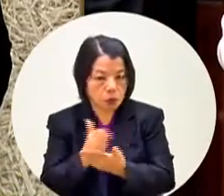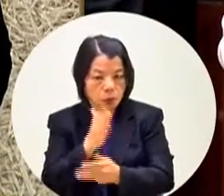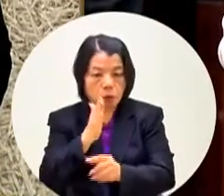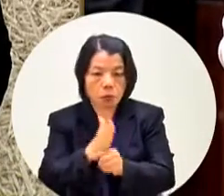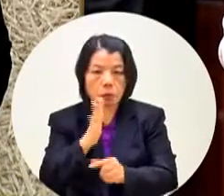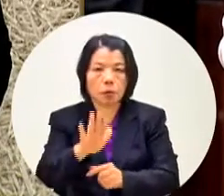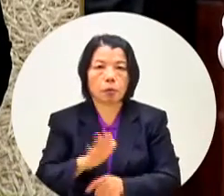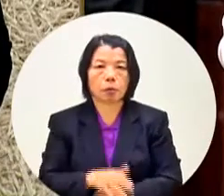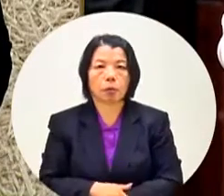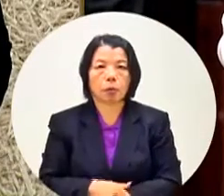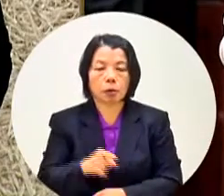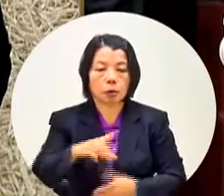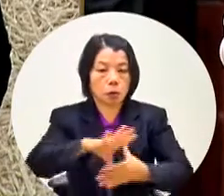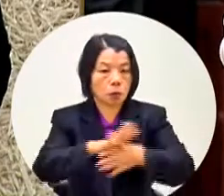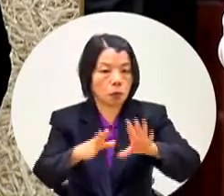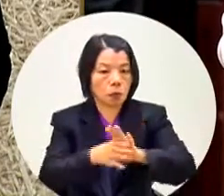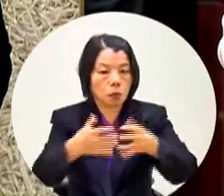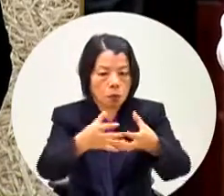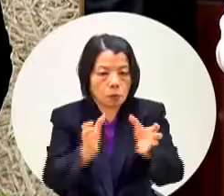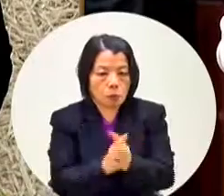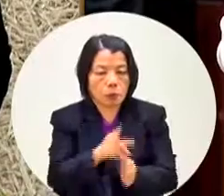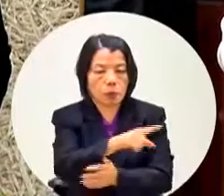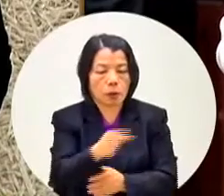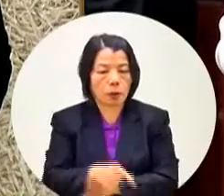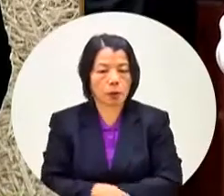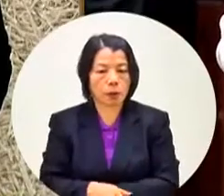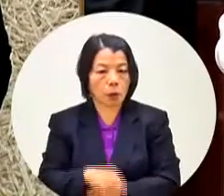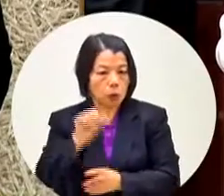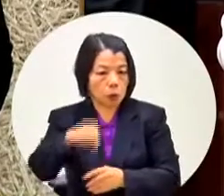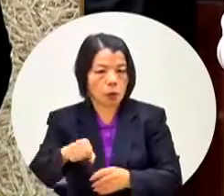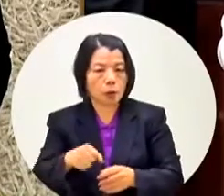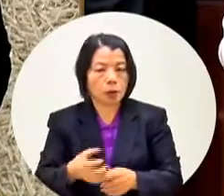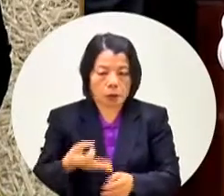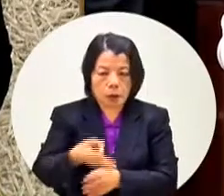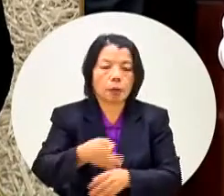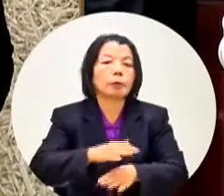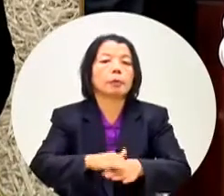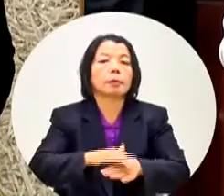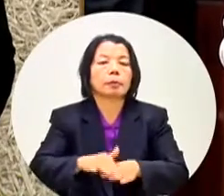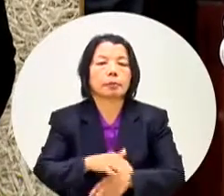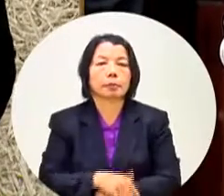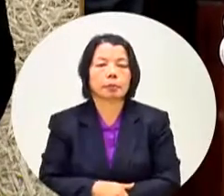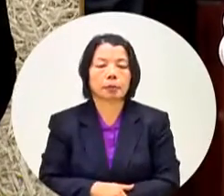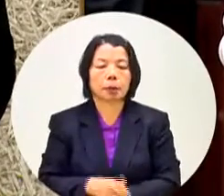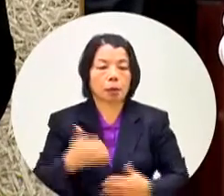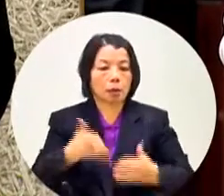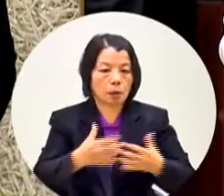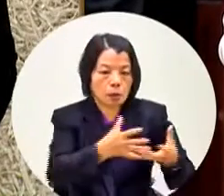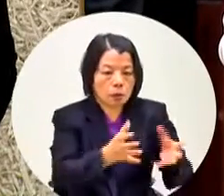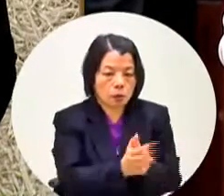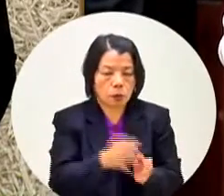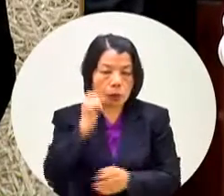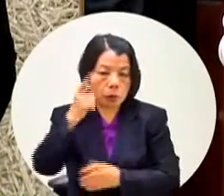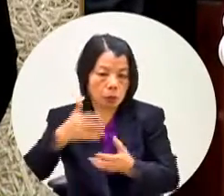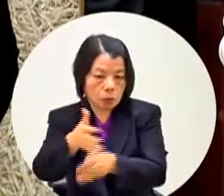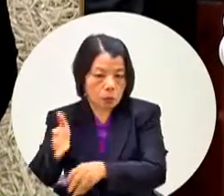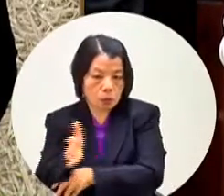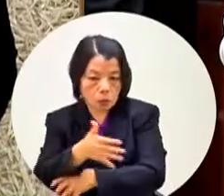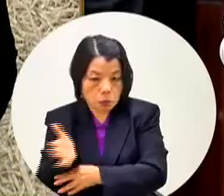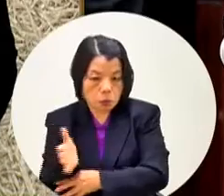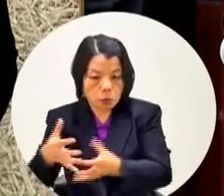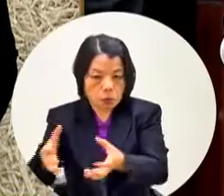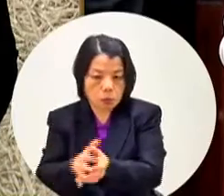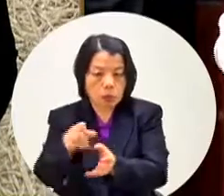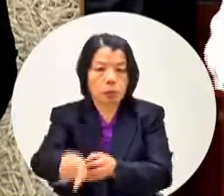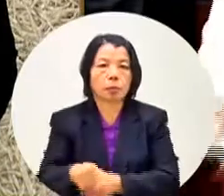一个建筑的一个加固跟修复。那我们现在目前正跟文化部，就我们知道它